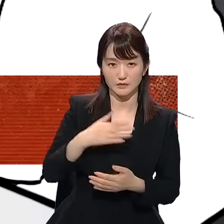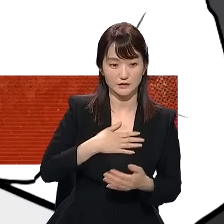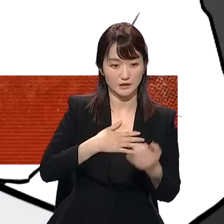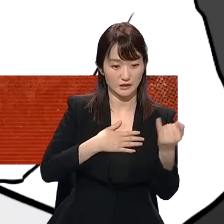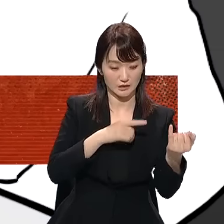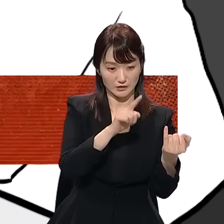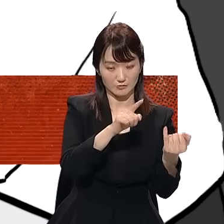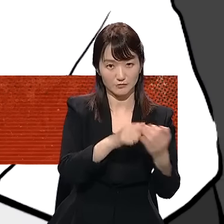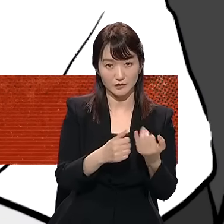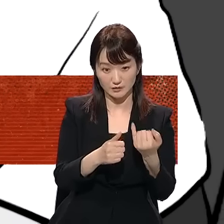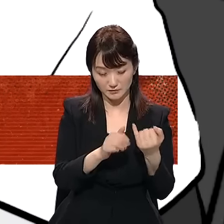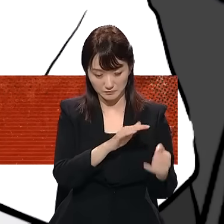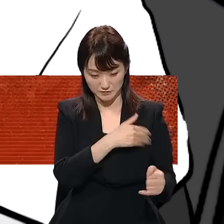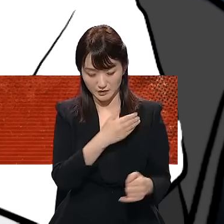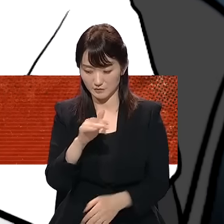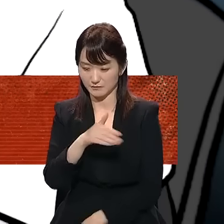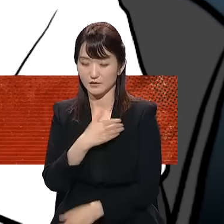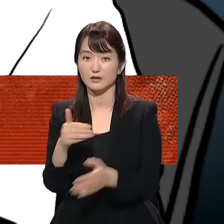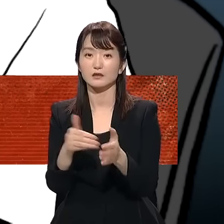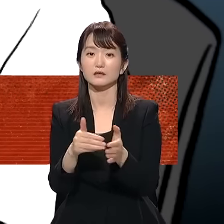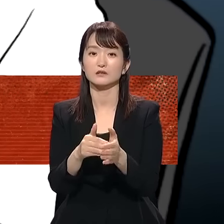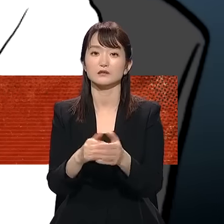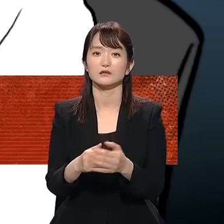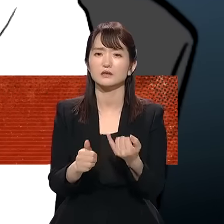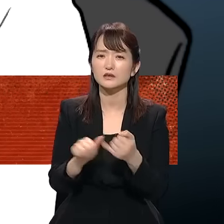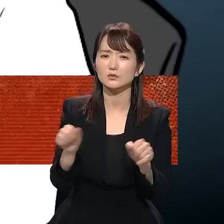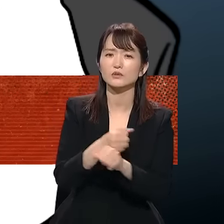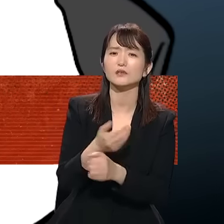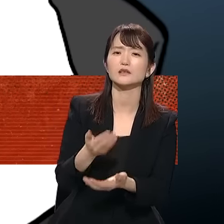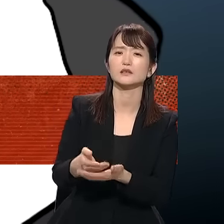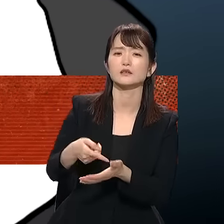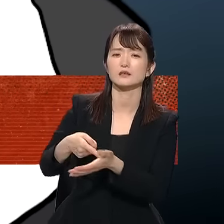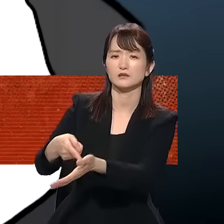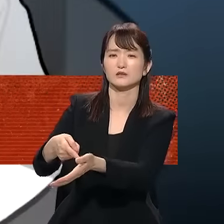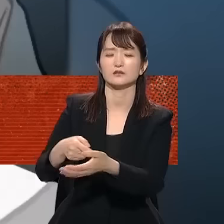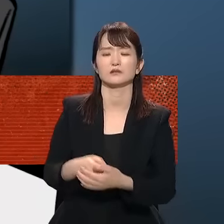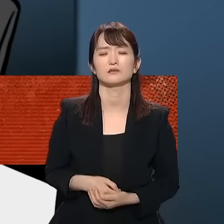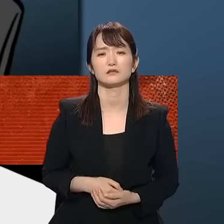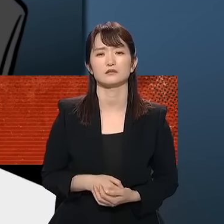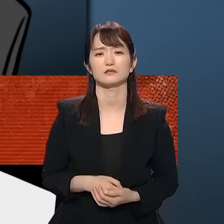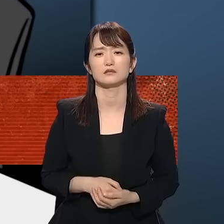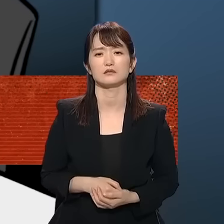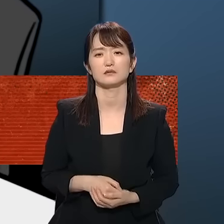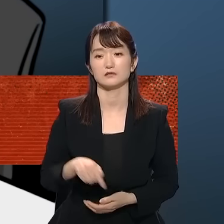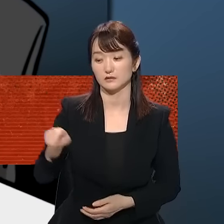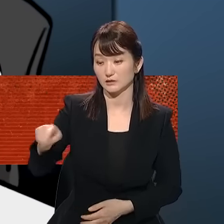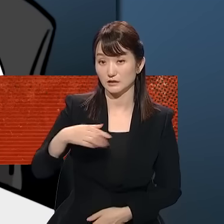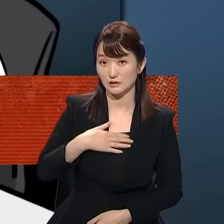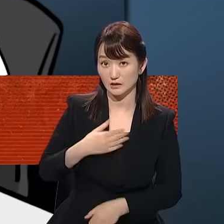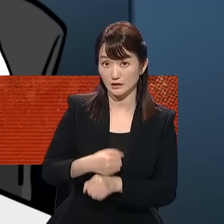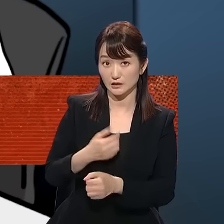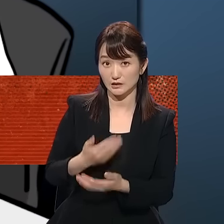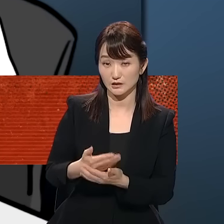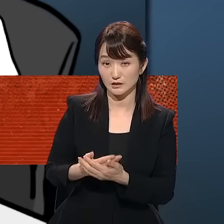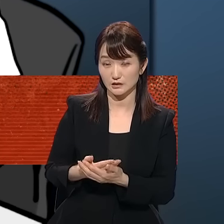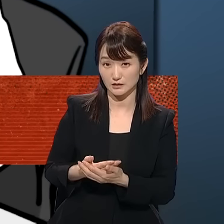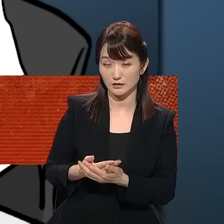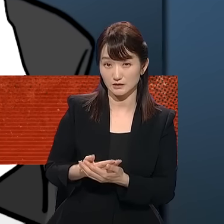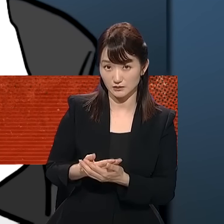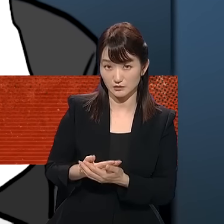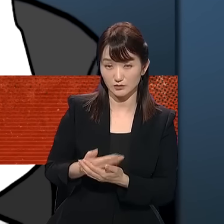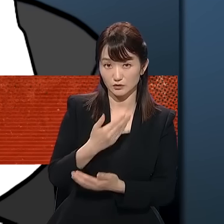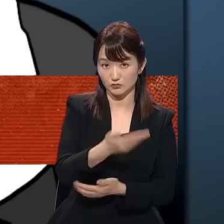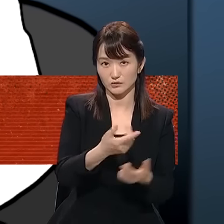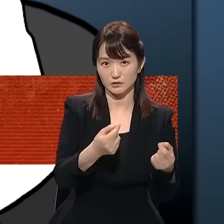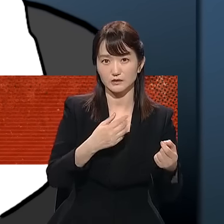피었으니까 그냥 퉁치 자면서 제발 이혼만 해 달라고 요구했다고 합니다 그러면서 당신이 그때 나 해달라는 대로 다 해 준 것처럼 나도